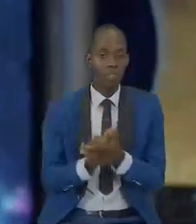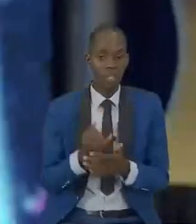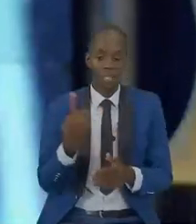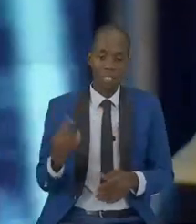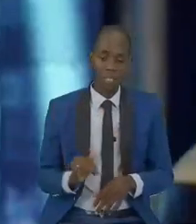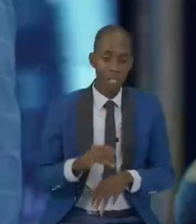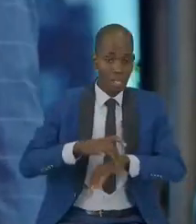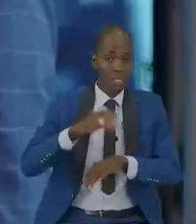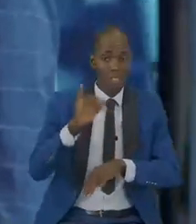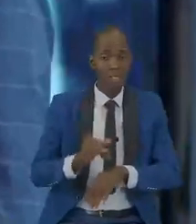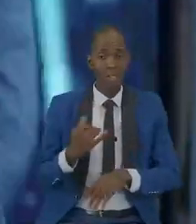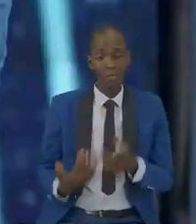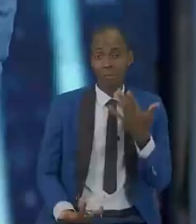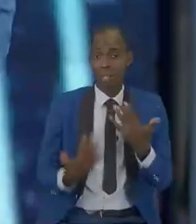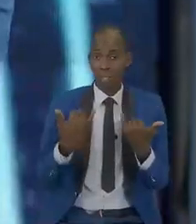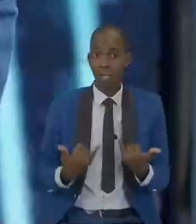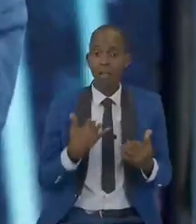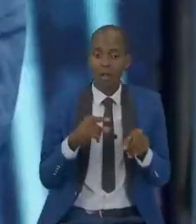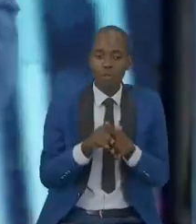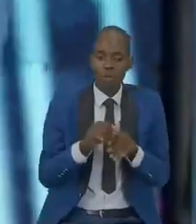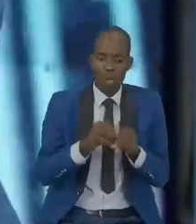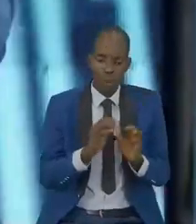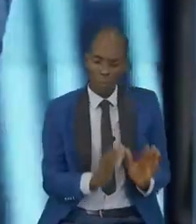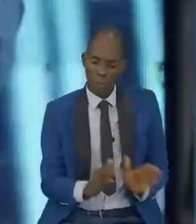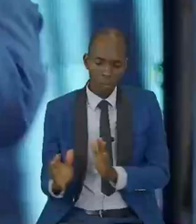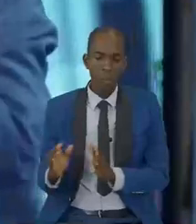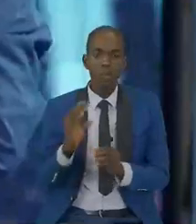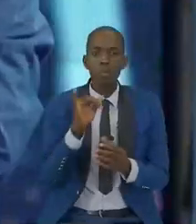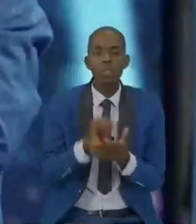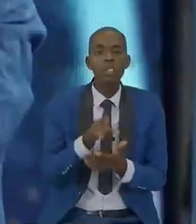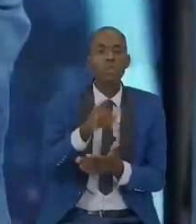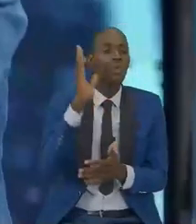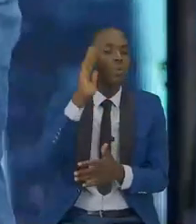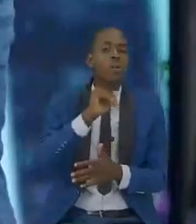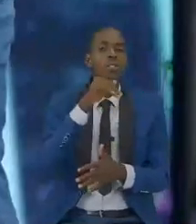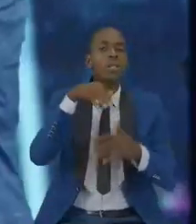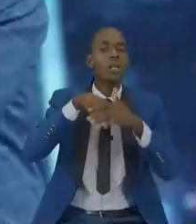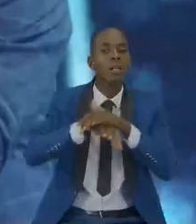vouloir sortir de la fournaise terrestre maintenant, et aussi